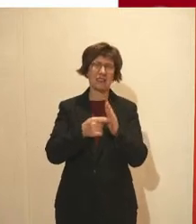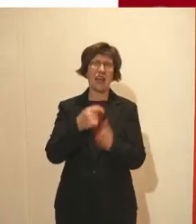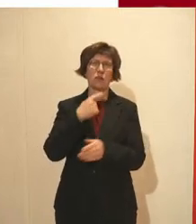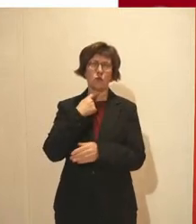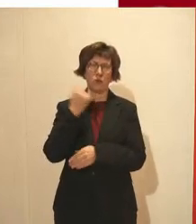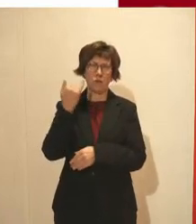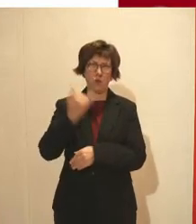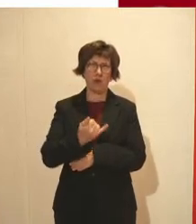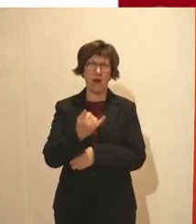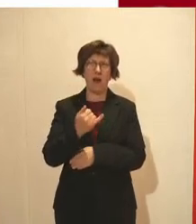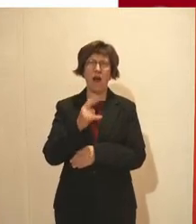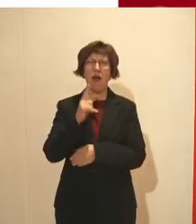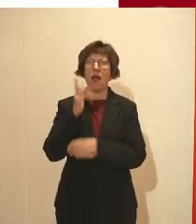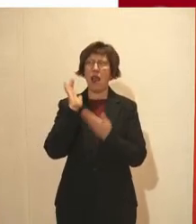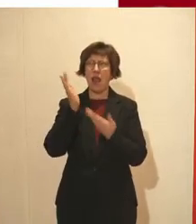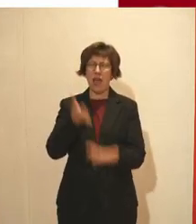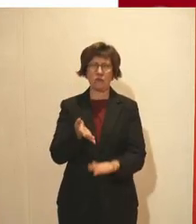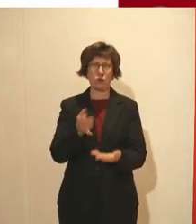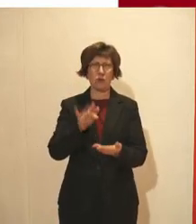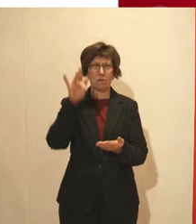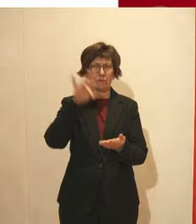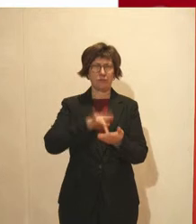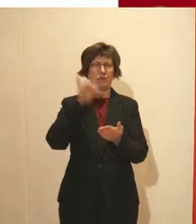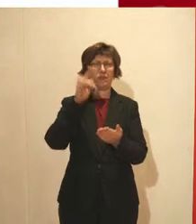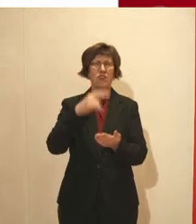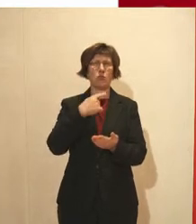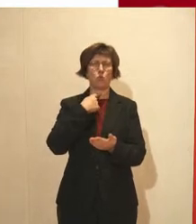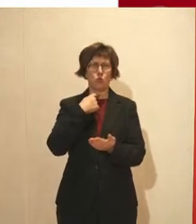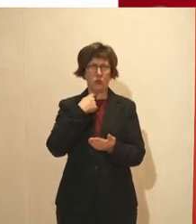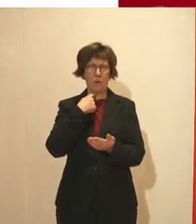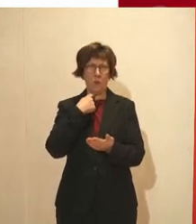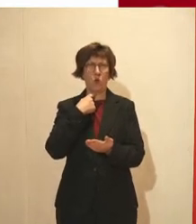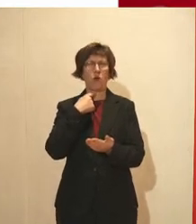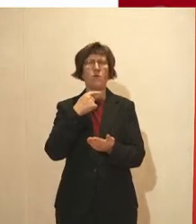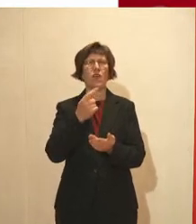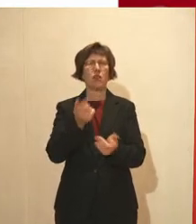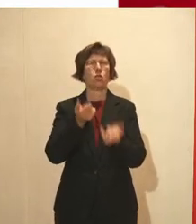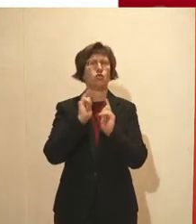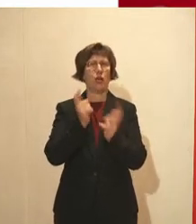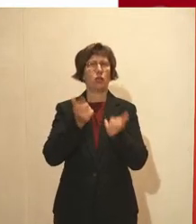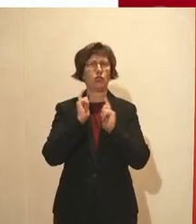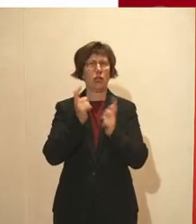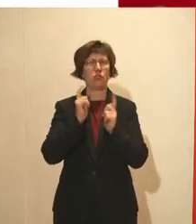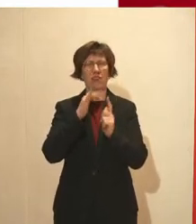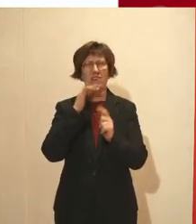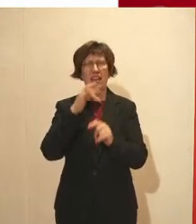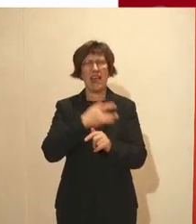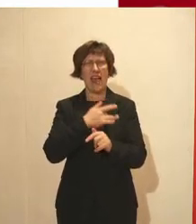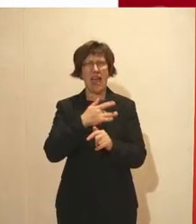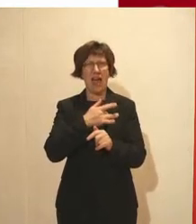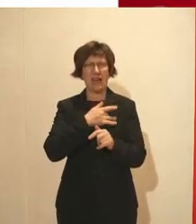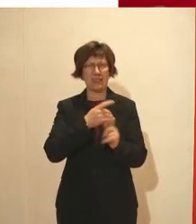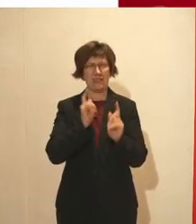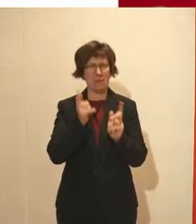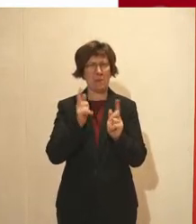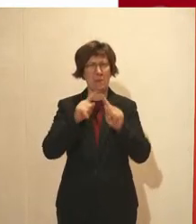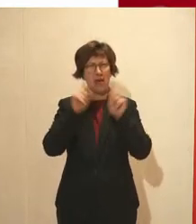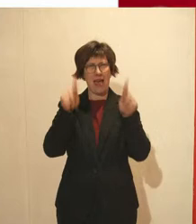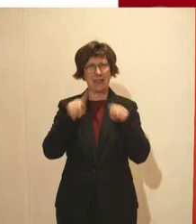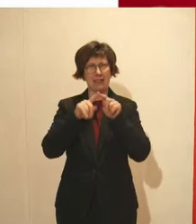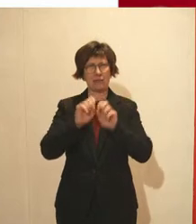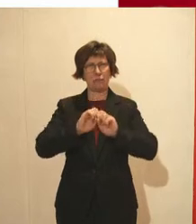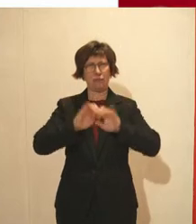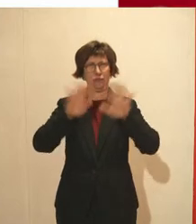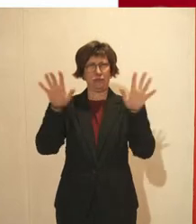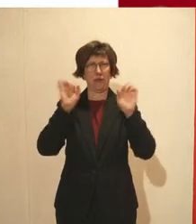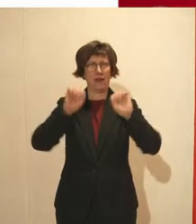dem ihr im livestream auf den button zustimmung zeigen klickt und schenkt uns gerne so viele herzen wie es geht darüber freuen wir uns